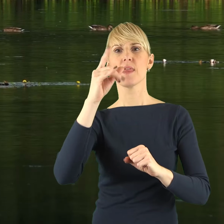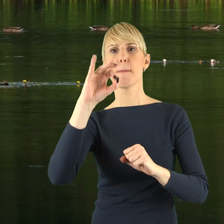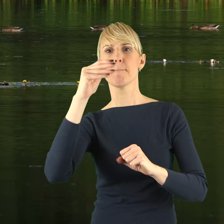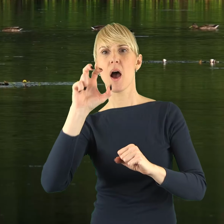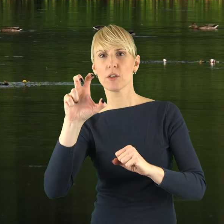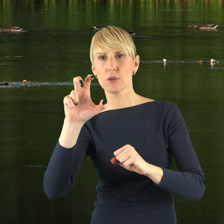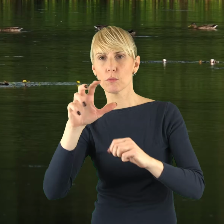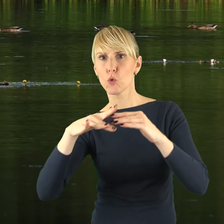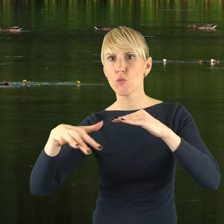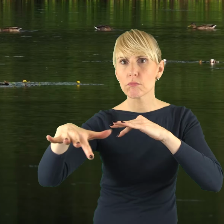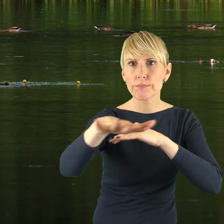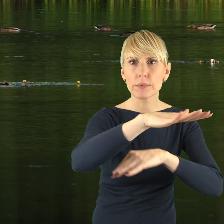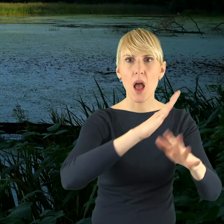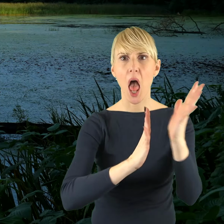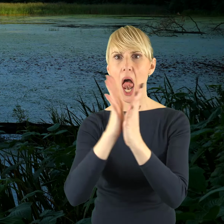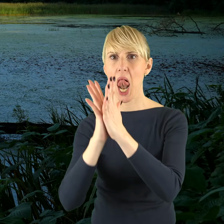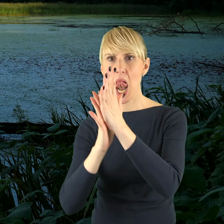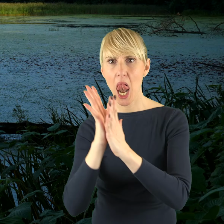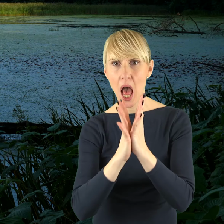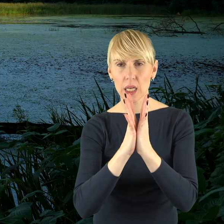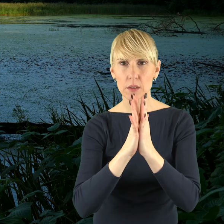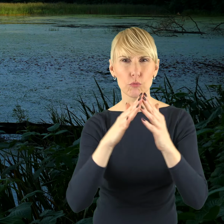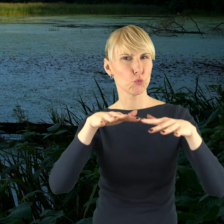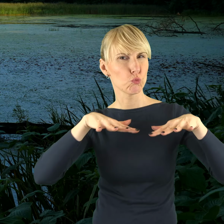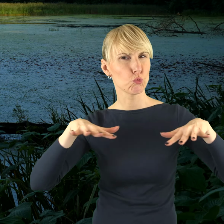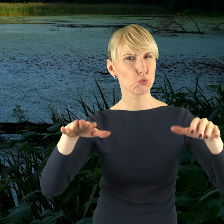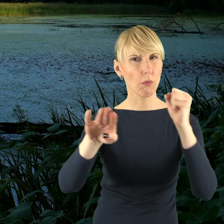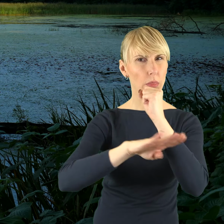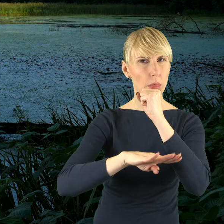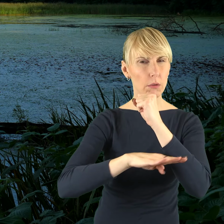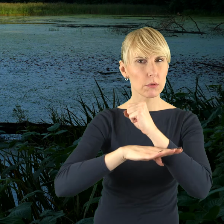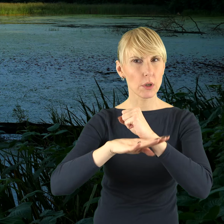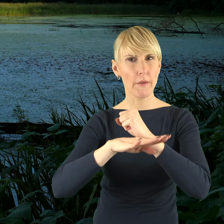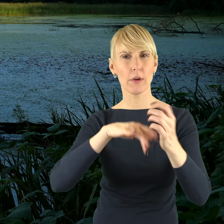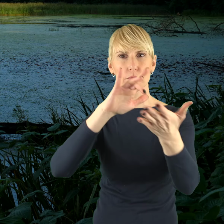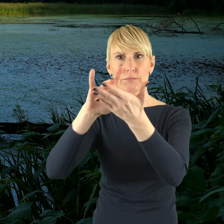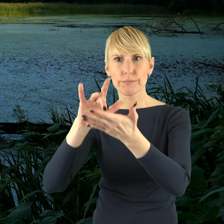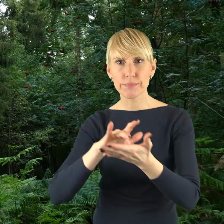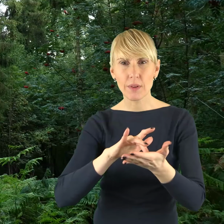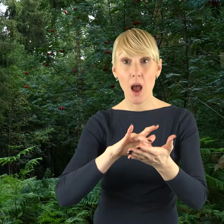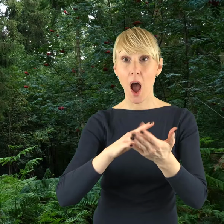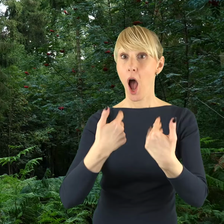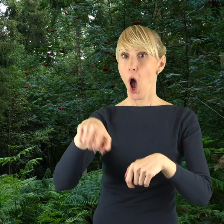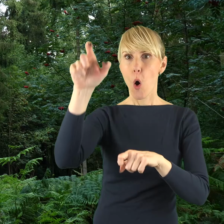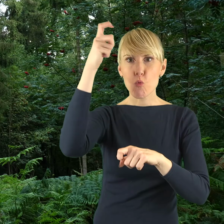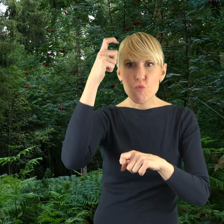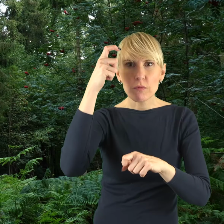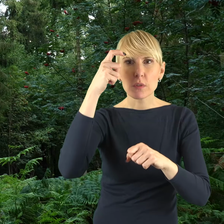Cały region jest porośnięty lasami, a na ich terenach występują dziesiątki drzew, zwłaszcza